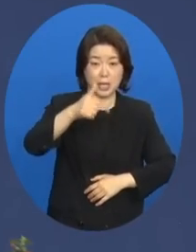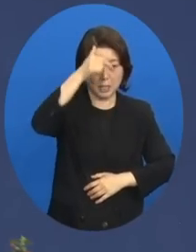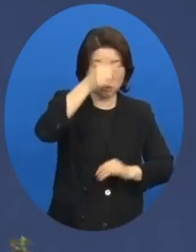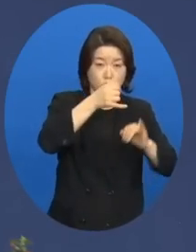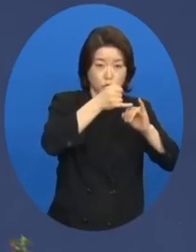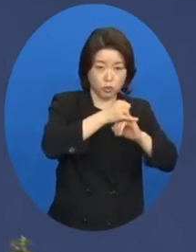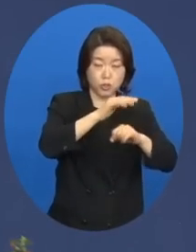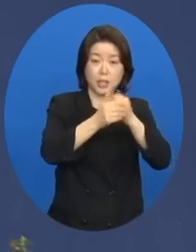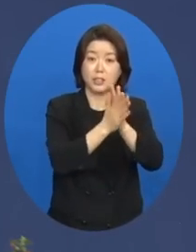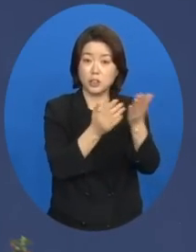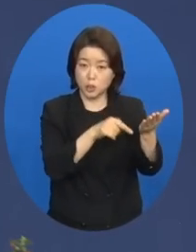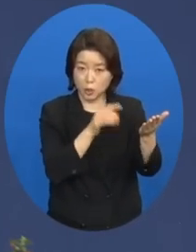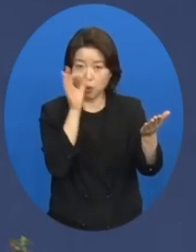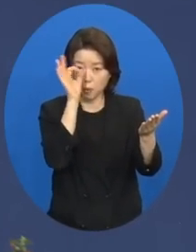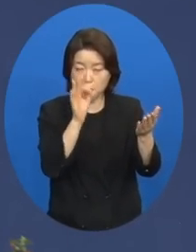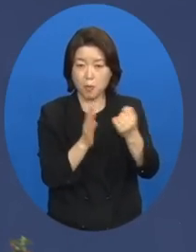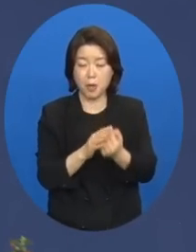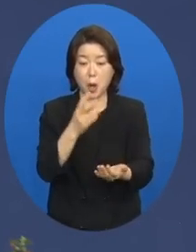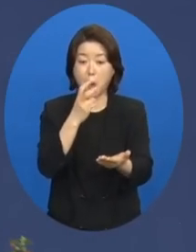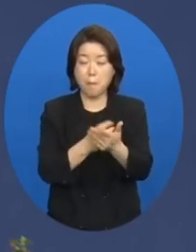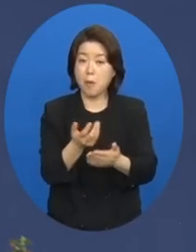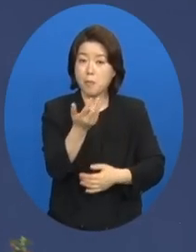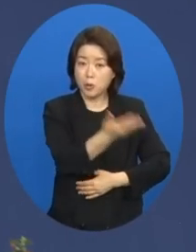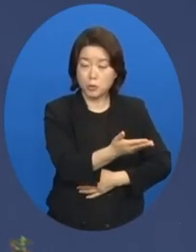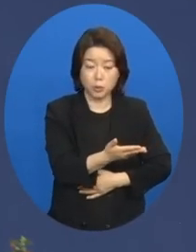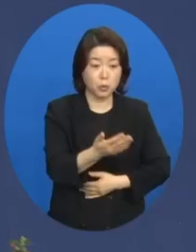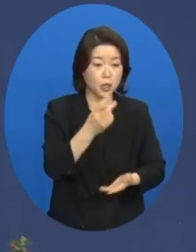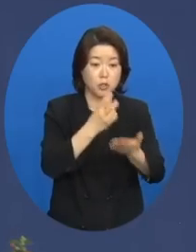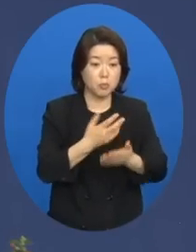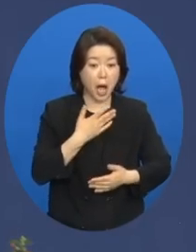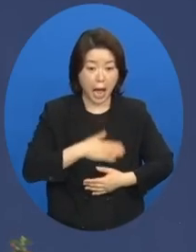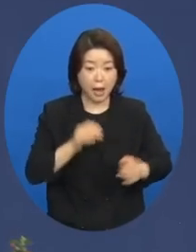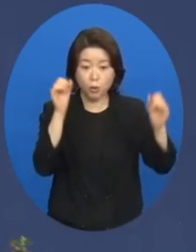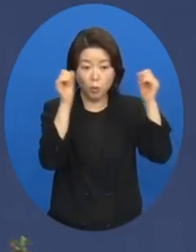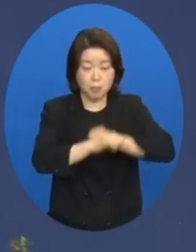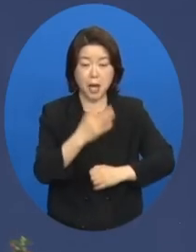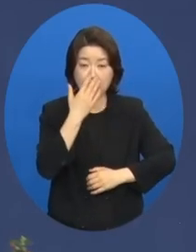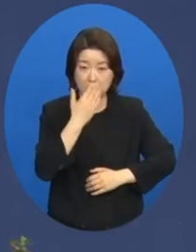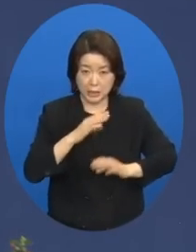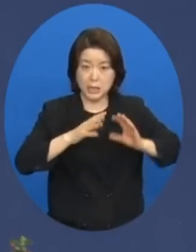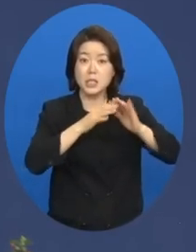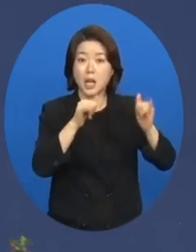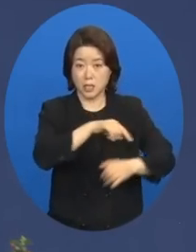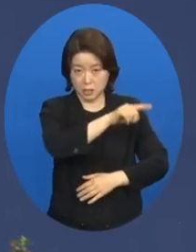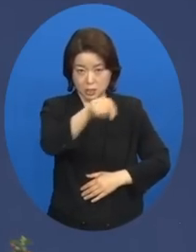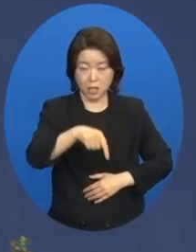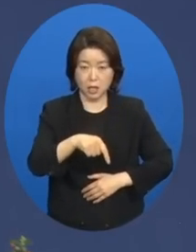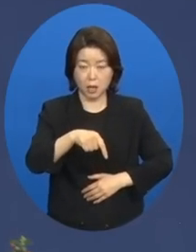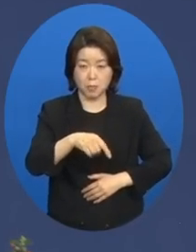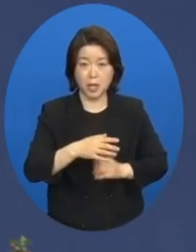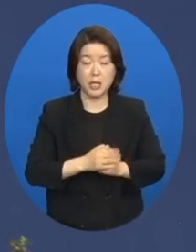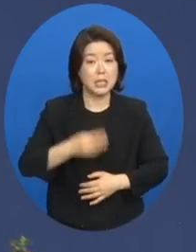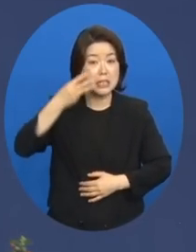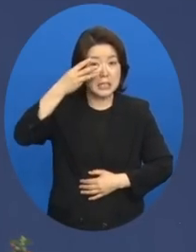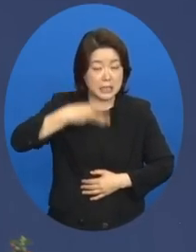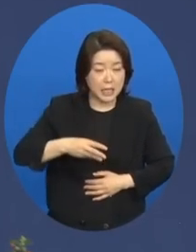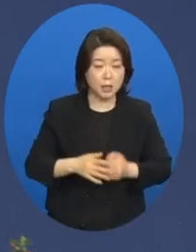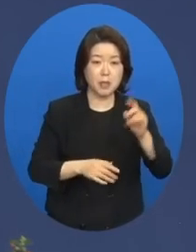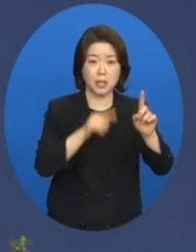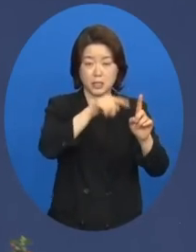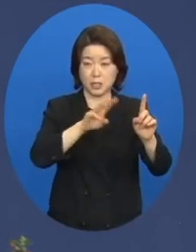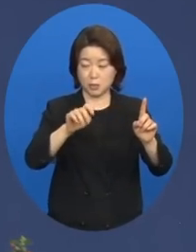얘기예요. 구약 성경에 율법을 줘도 율법을 알고 망한 이스라엘에게 예레미야 31장 31절